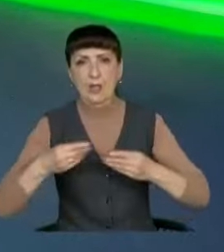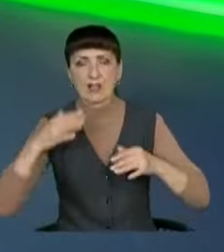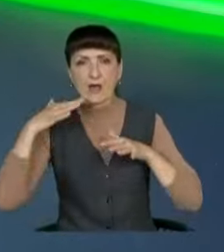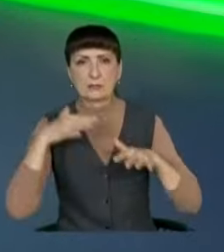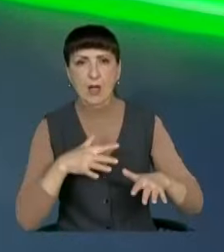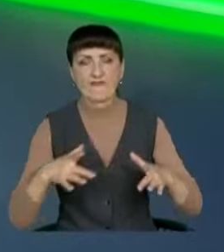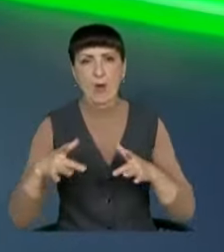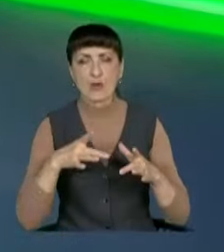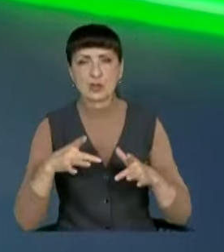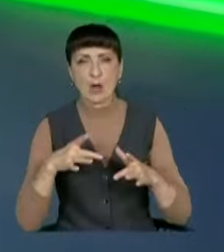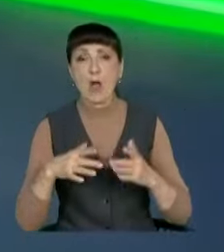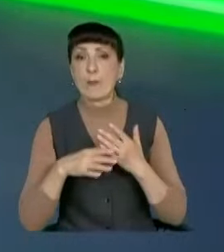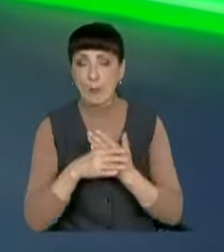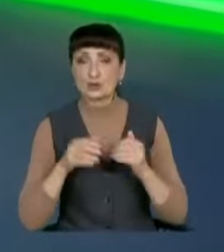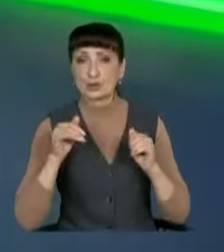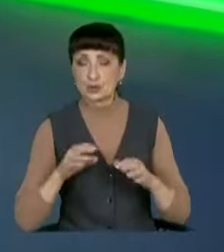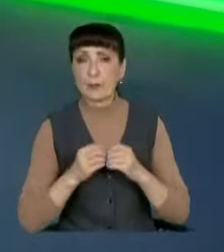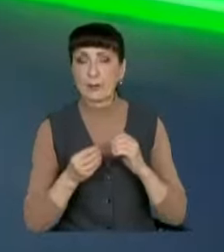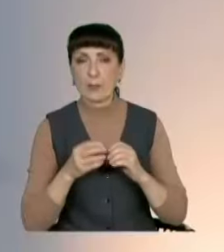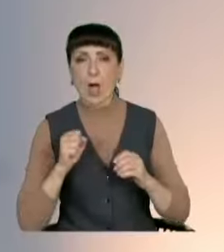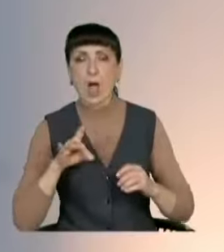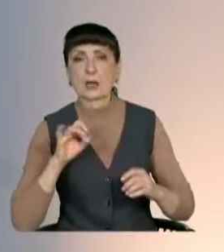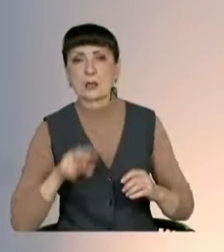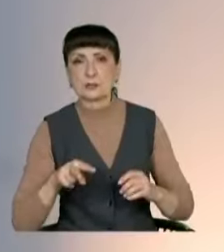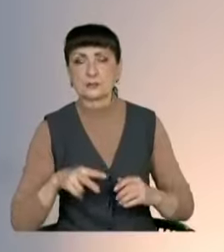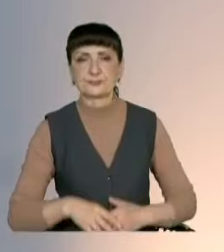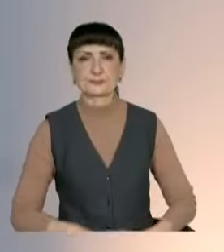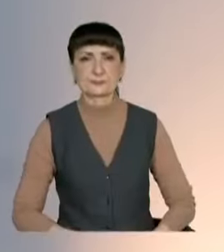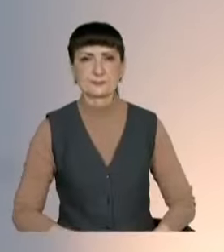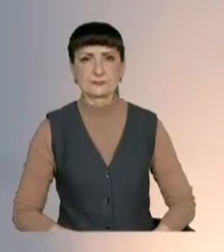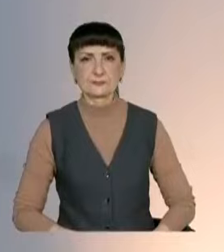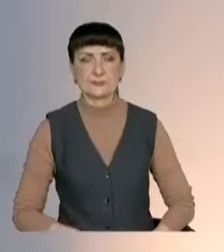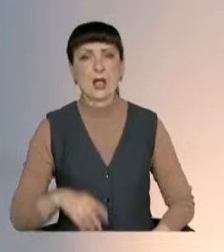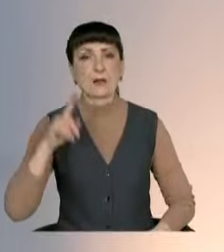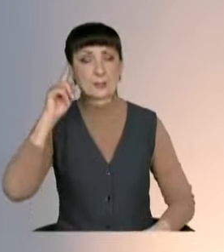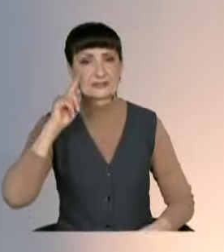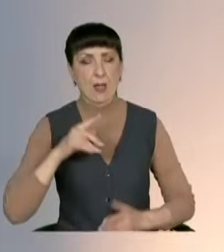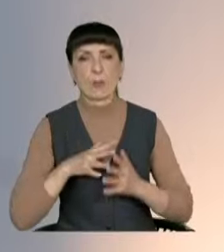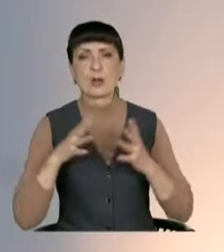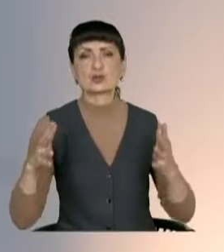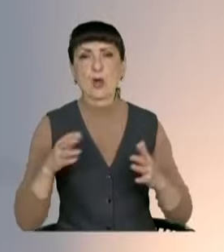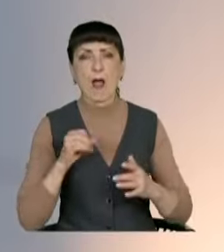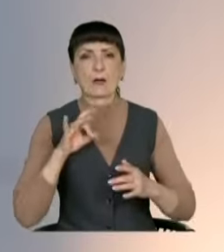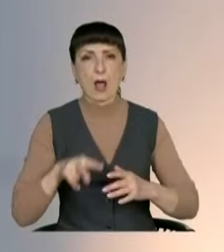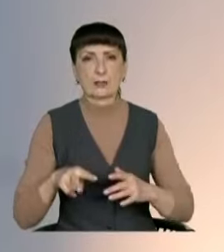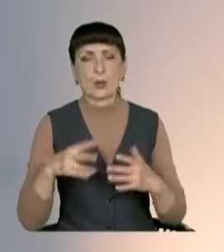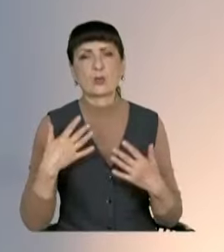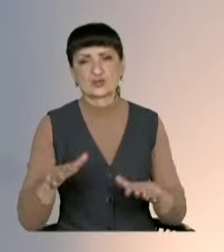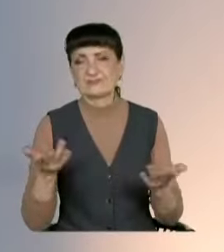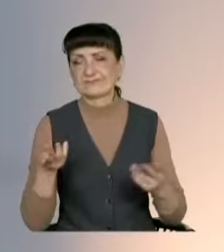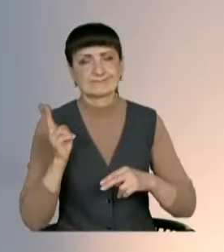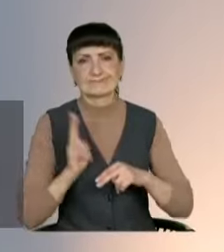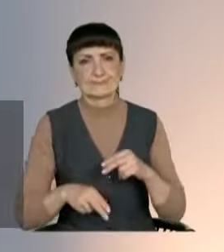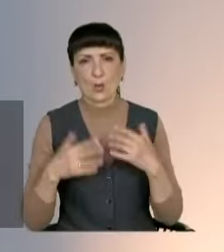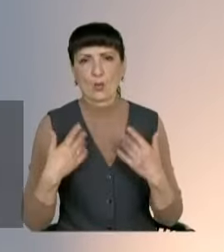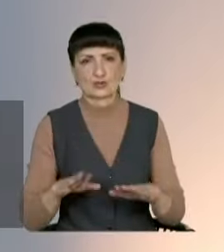бассейн позволит решить проблему Арала? Ну, как мы знаем, Большой Арал практически прекратил свое